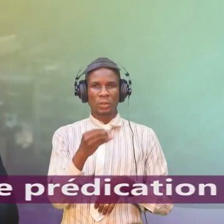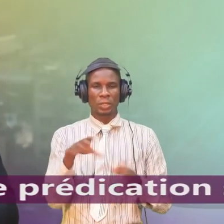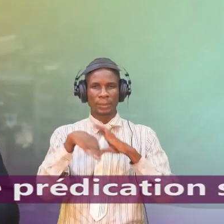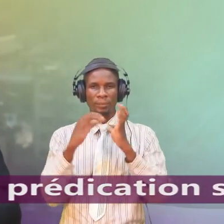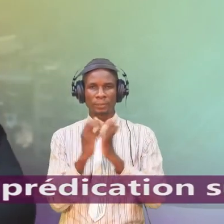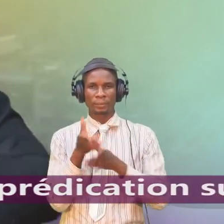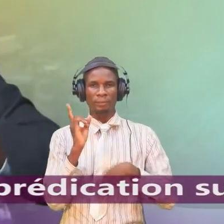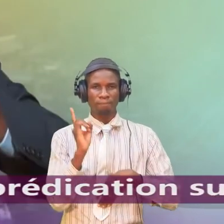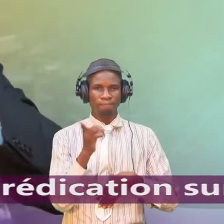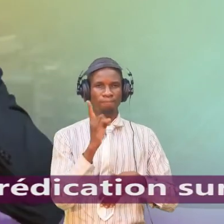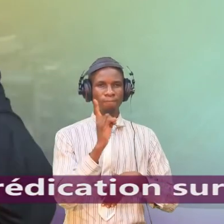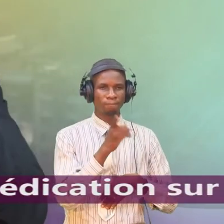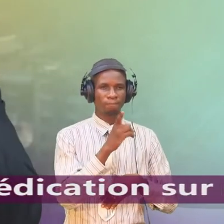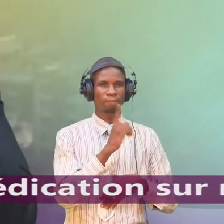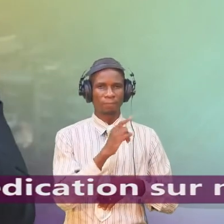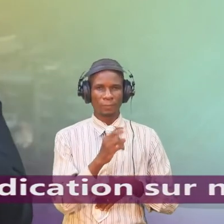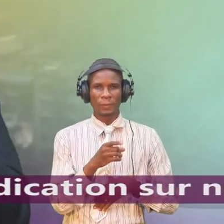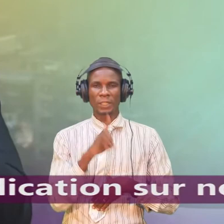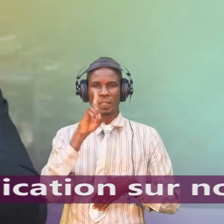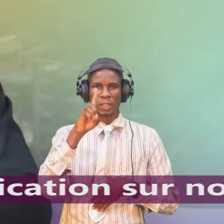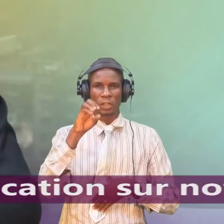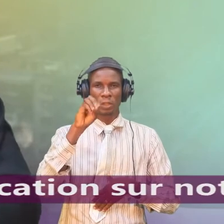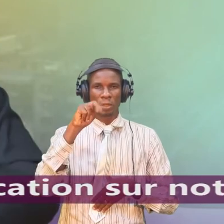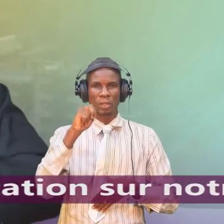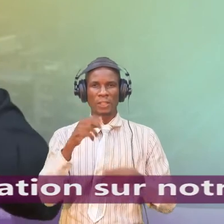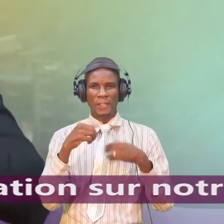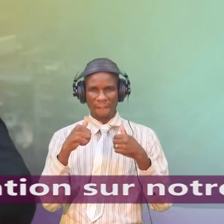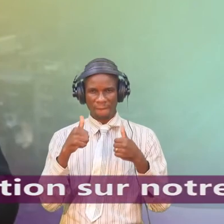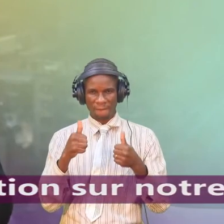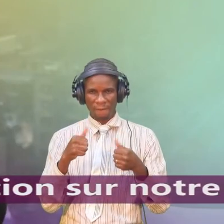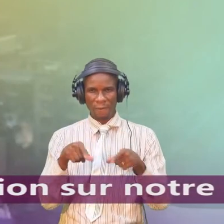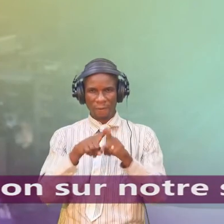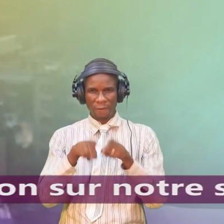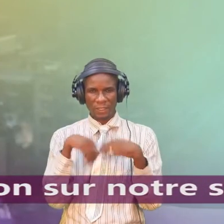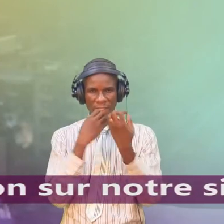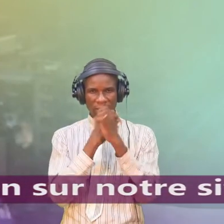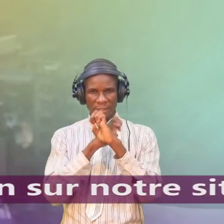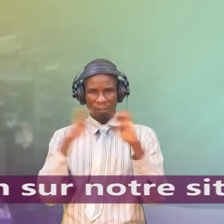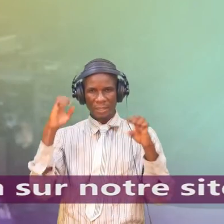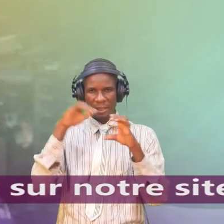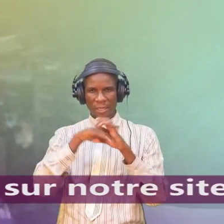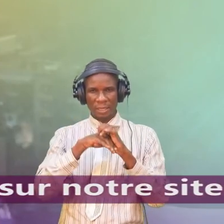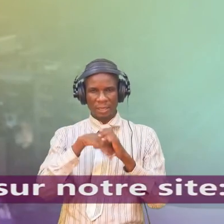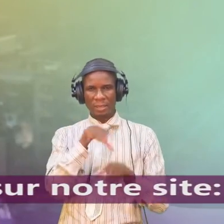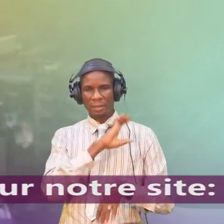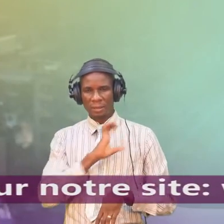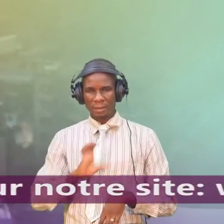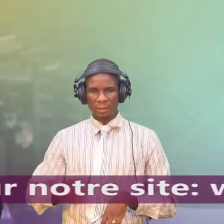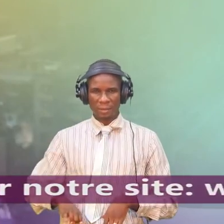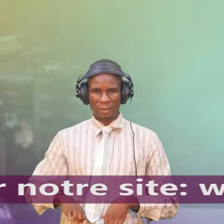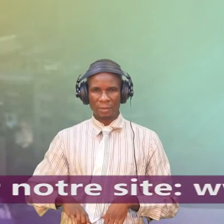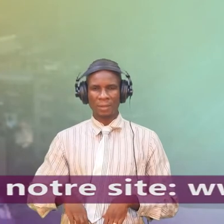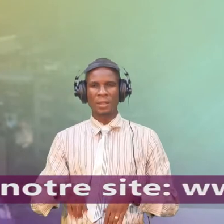Kristo ambayo anatoa kwa watu kama zawadi ya uzima wa milele katika Kristo.